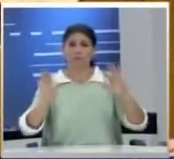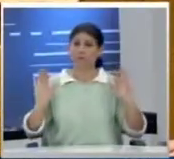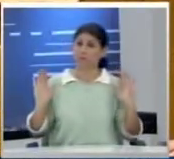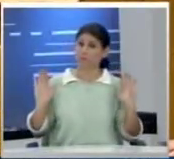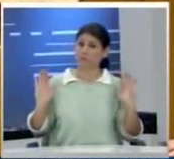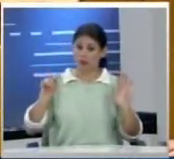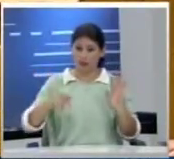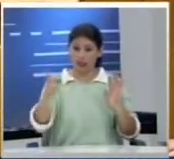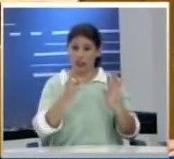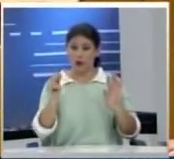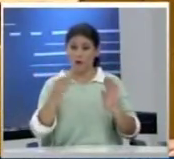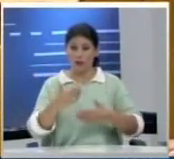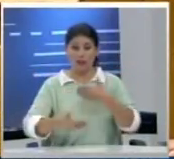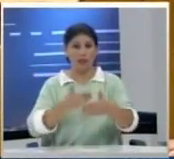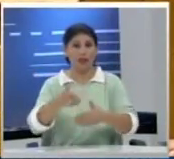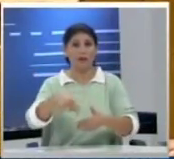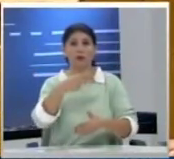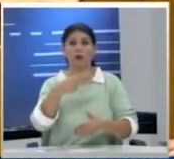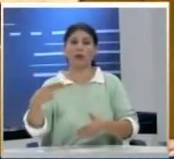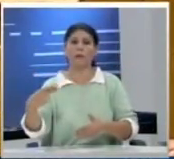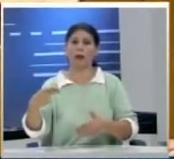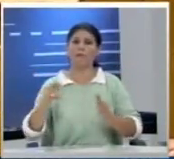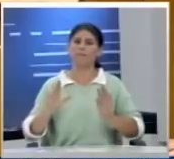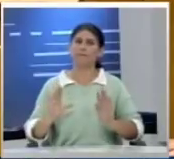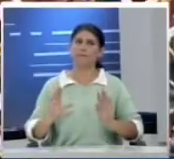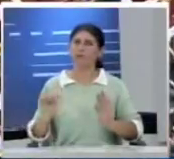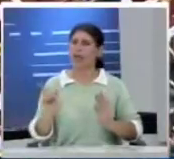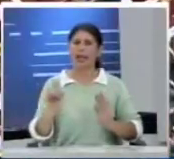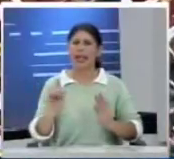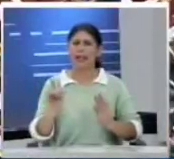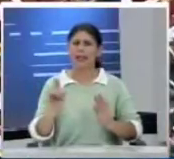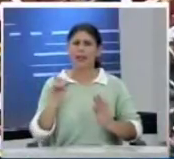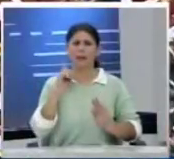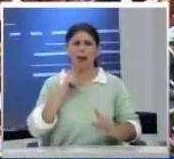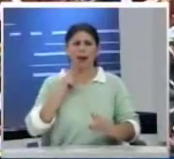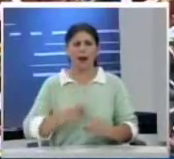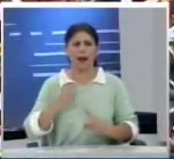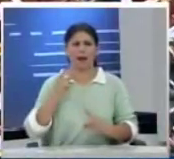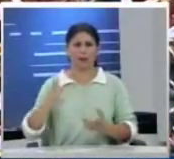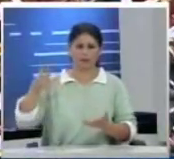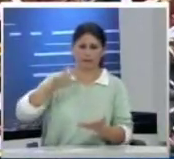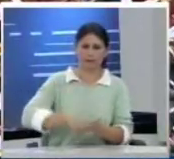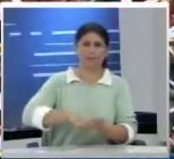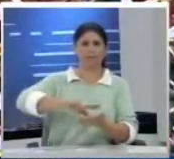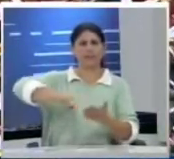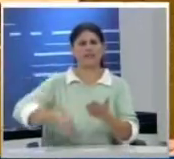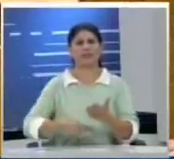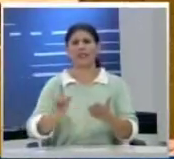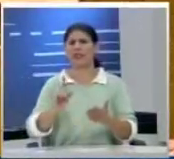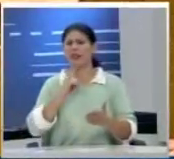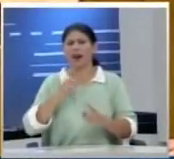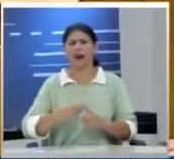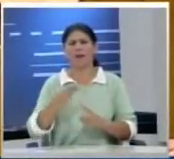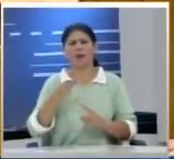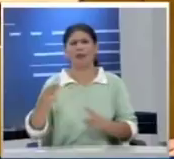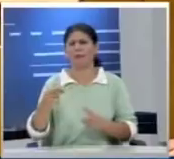κοινοβουλευτική διαδικασία για ένα θέμα το οποίο δεν είναι μια απλή κύρωση σύμβασης, δεν είναι ένα απλό θέμα